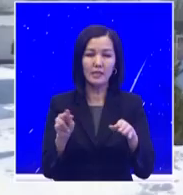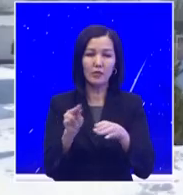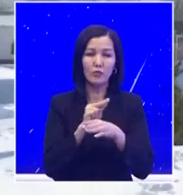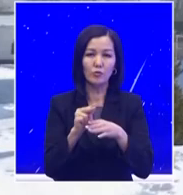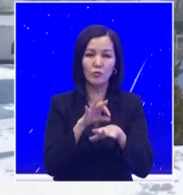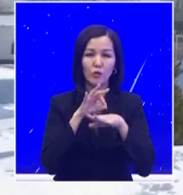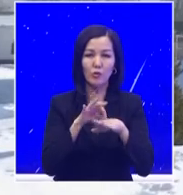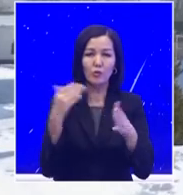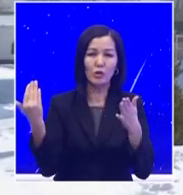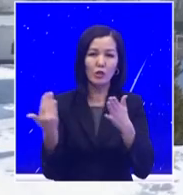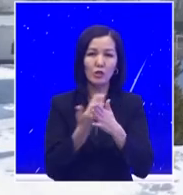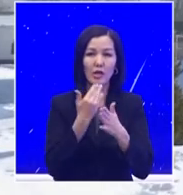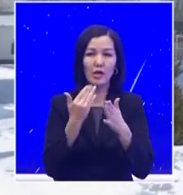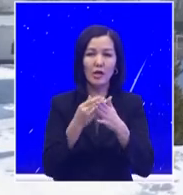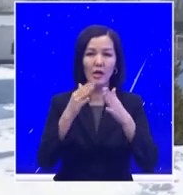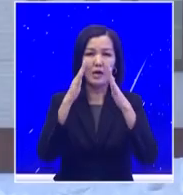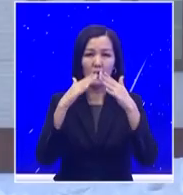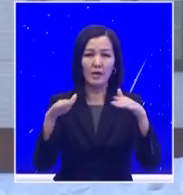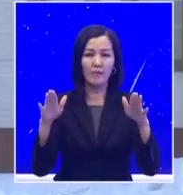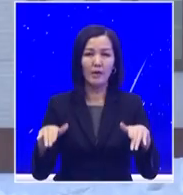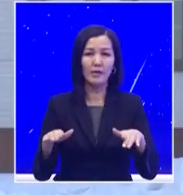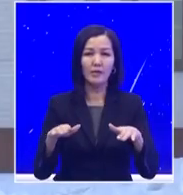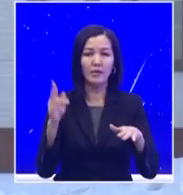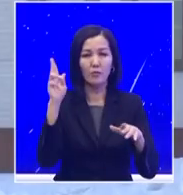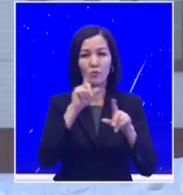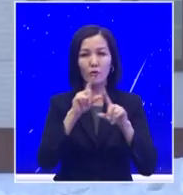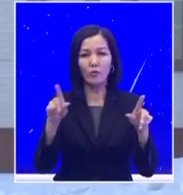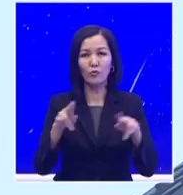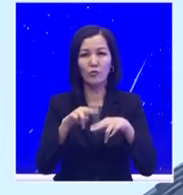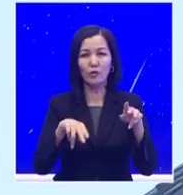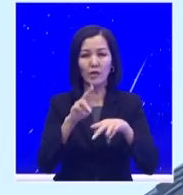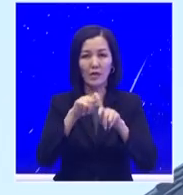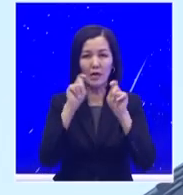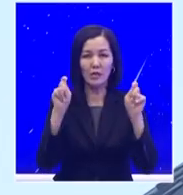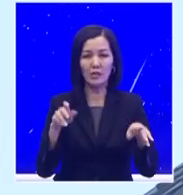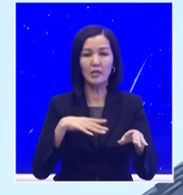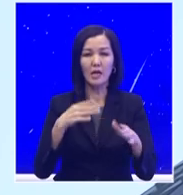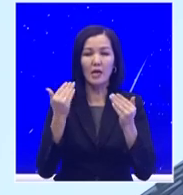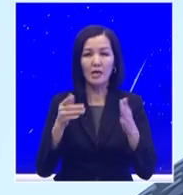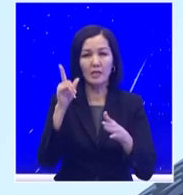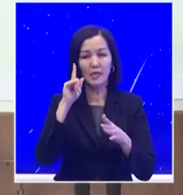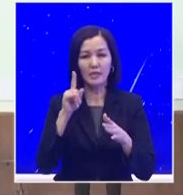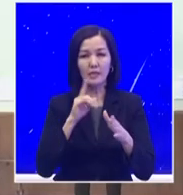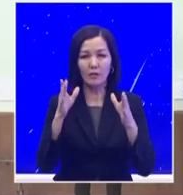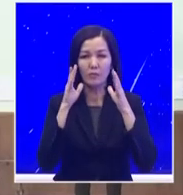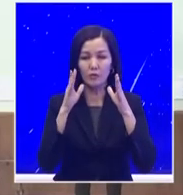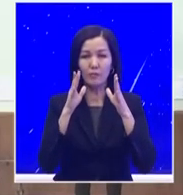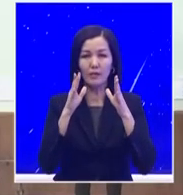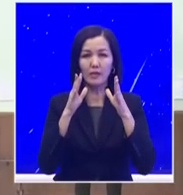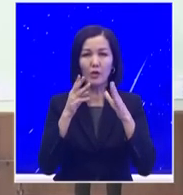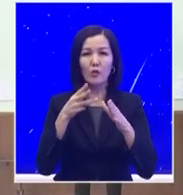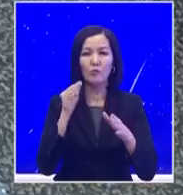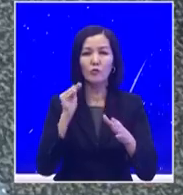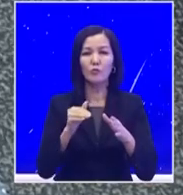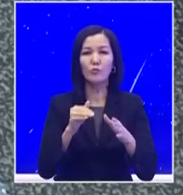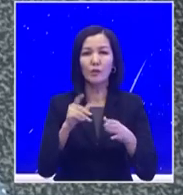өтті. Жаңа ғибадат ғимараттары мен медреселер тұрғызылды. Қазіргі уақытта елімізде Қазақстан мұсылмандар діни басқармасына қарасты 3000-ға